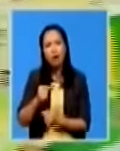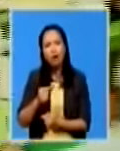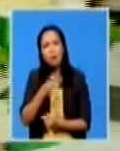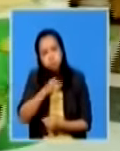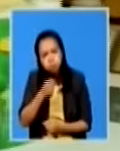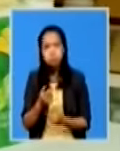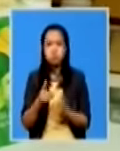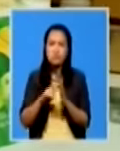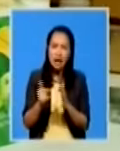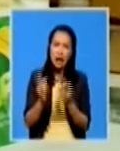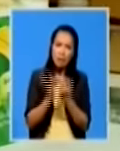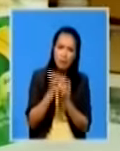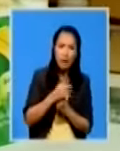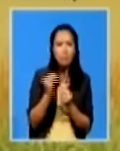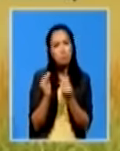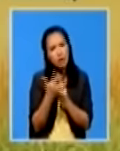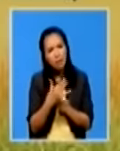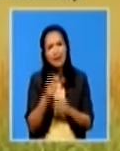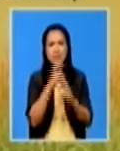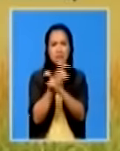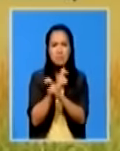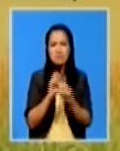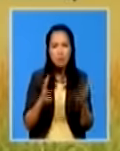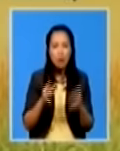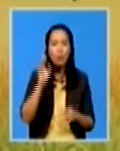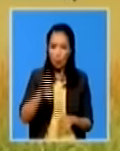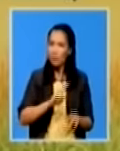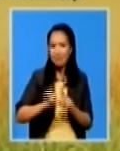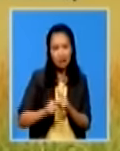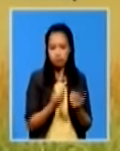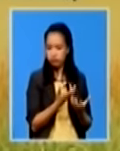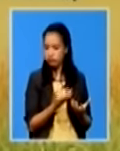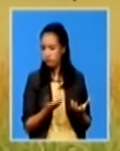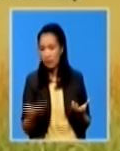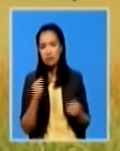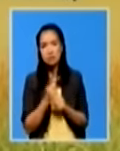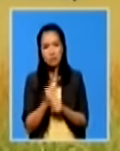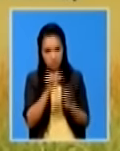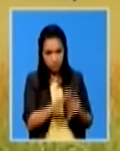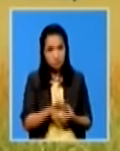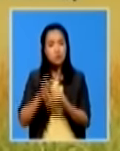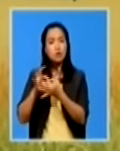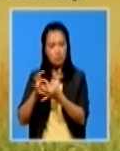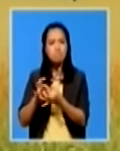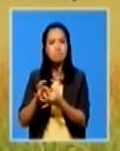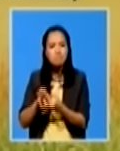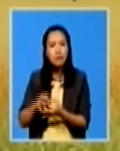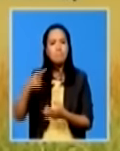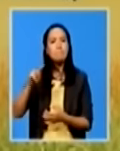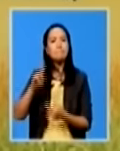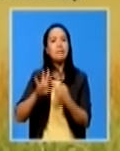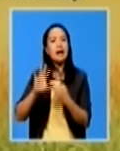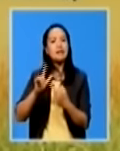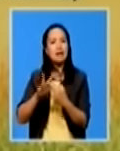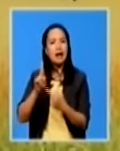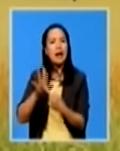ำลังผักและผลไม้ออร์แกนิกเป็นต้นนะครับอันนี้ก็คงต้องไปเชื่อมต่อกับแนวทางประชารัฐด้วยนะครับเป็นความสำเร็จในขั้นที่